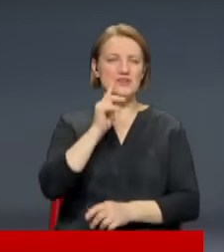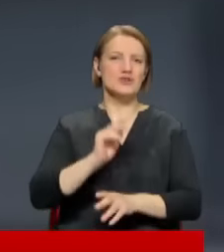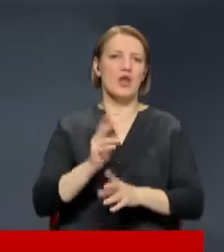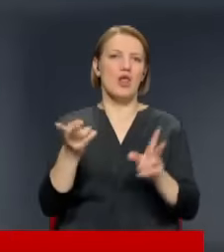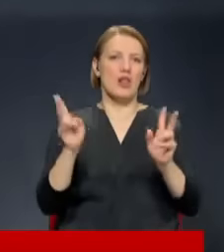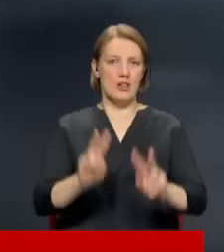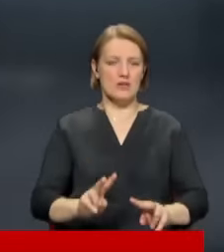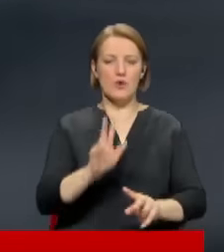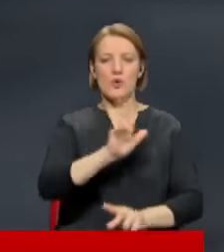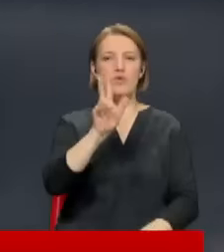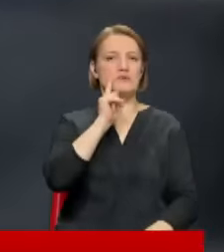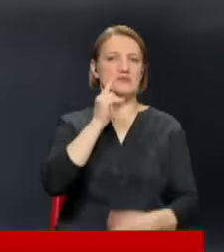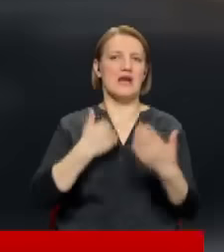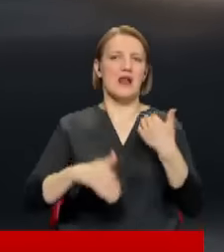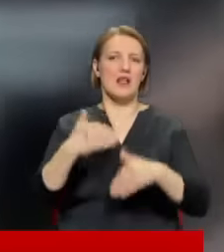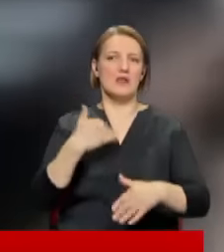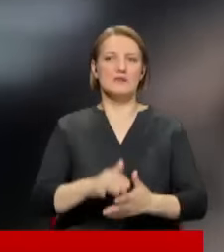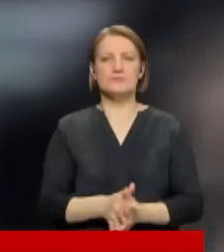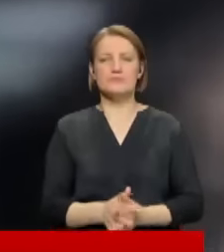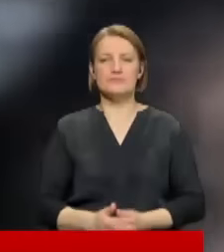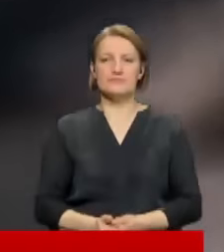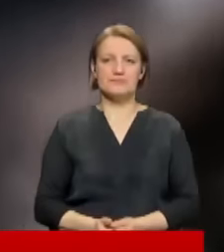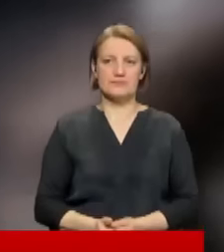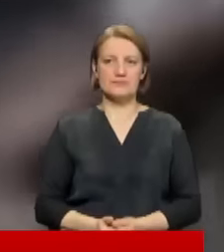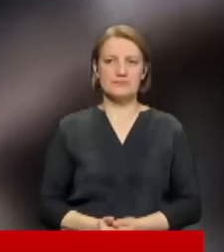yaşamını yitirdi, 30 kişi yaralandı.